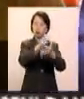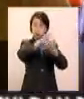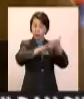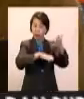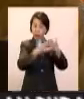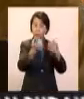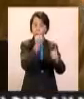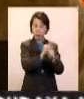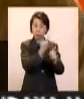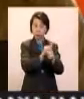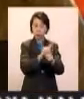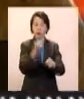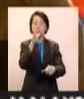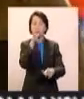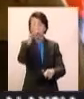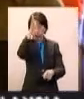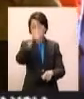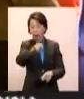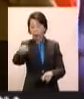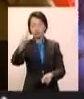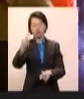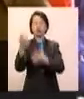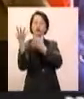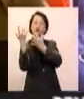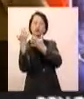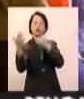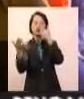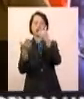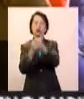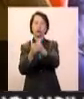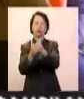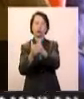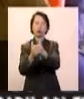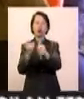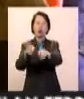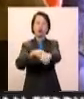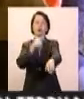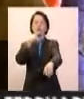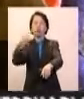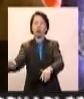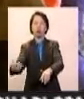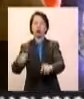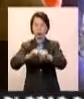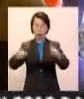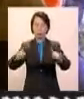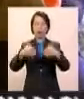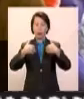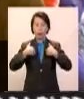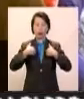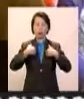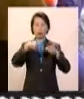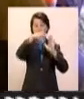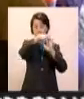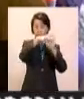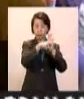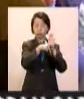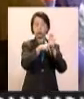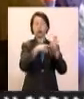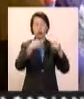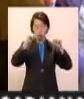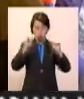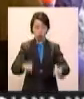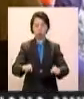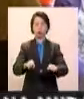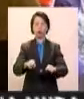so tentulah masa menunggu tu panjang. Tapi ada klos yang tabung haji boleh untuk